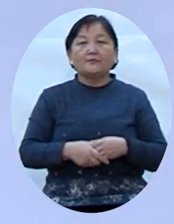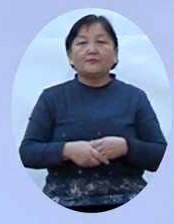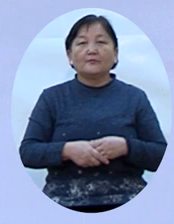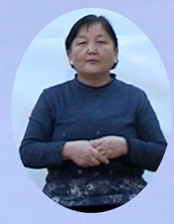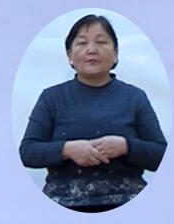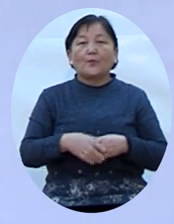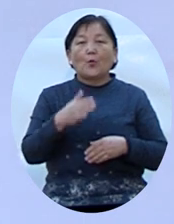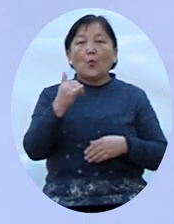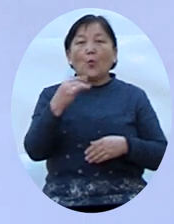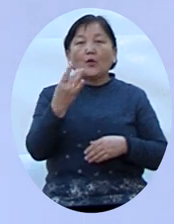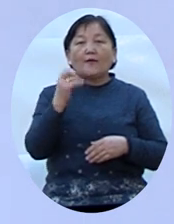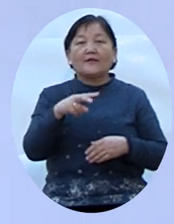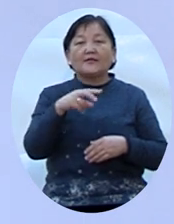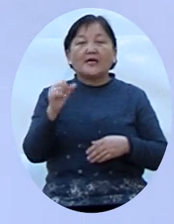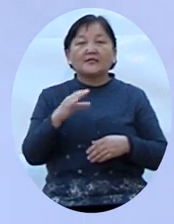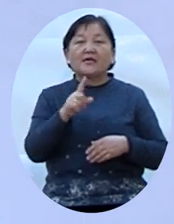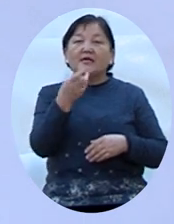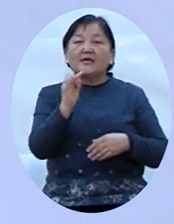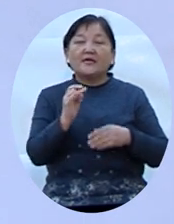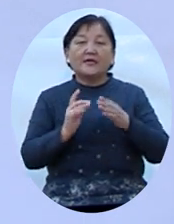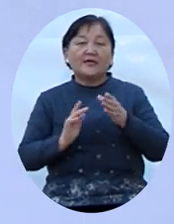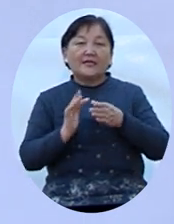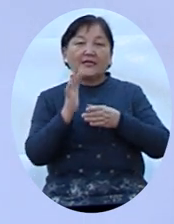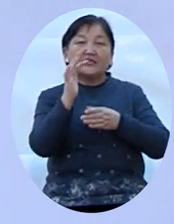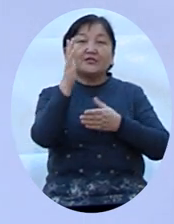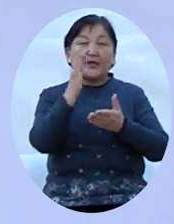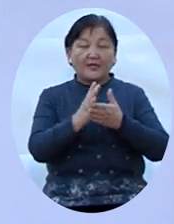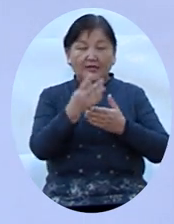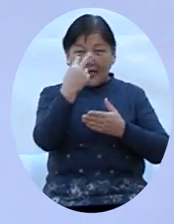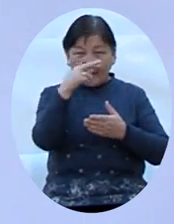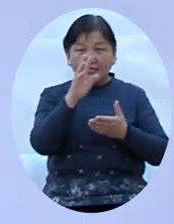За урвлаас хий ялгарч байгаа нь харагдаж байна.